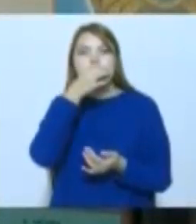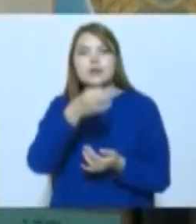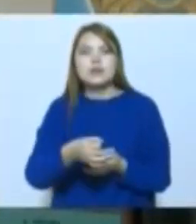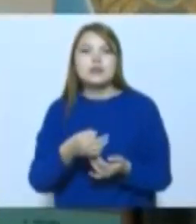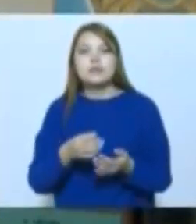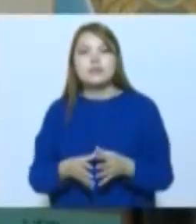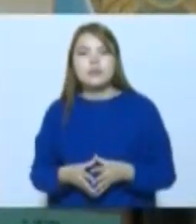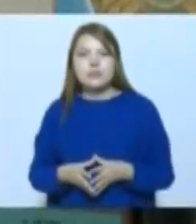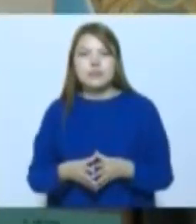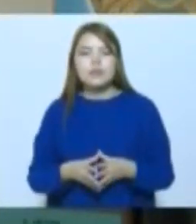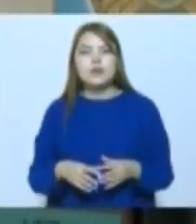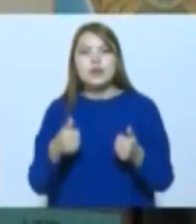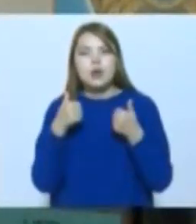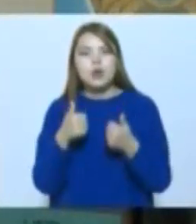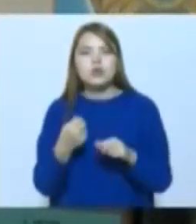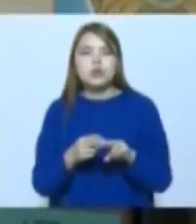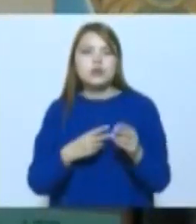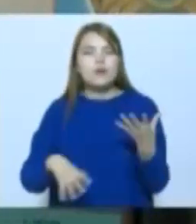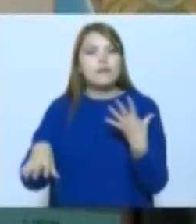жақсы екендігін